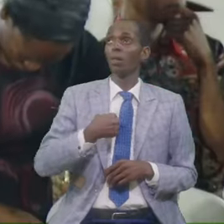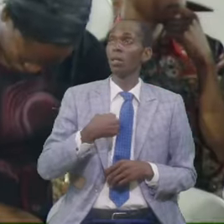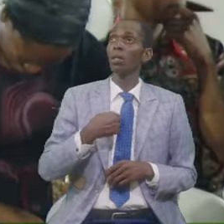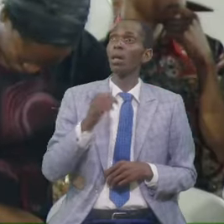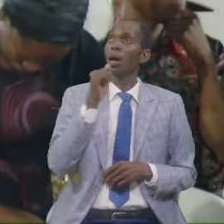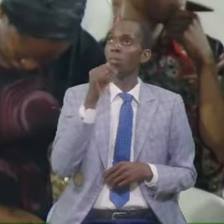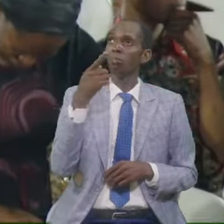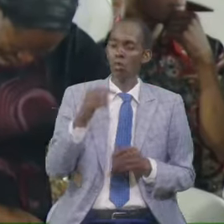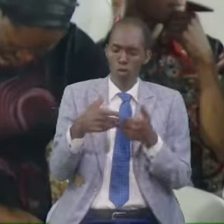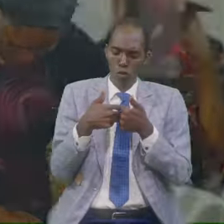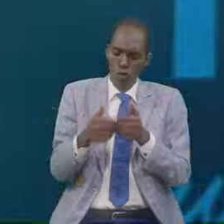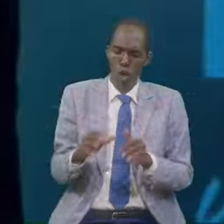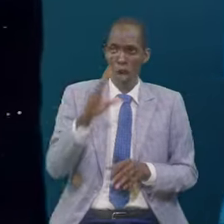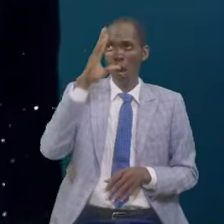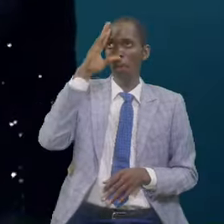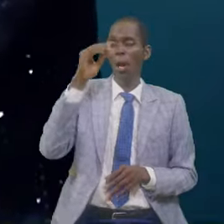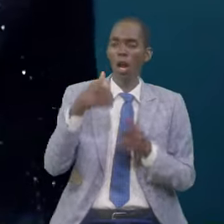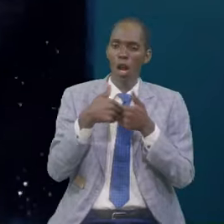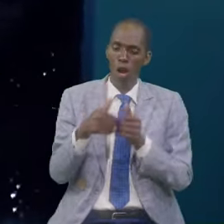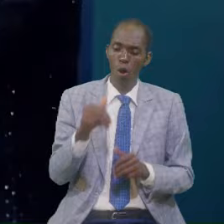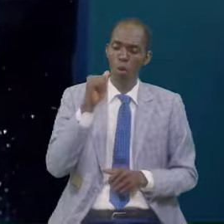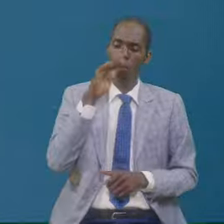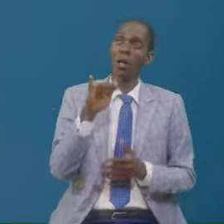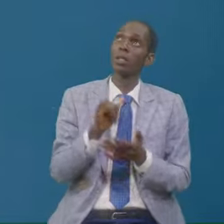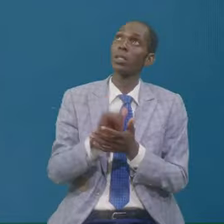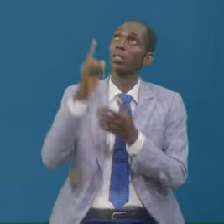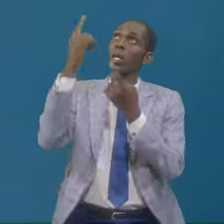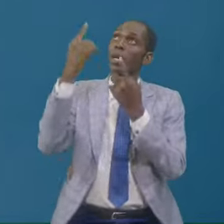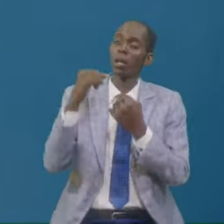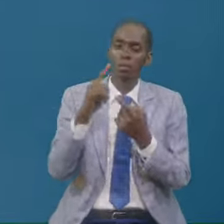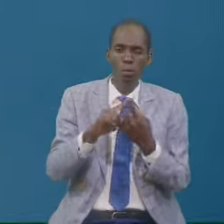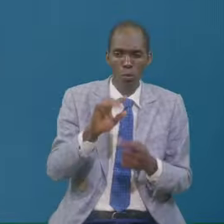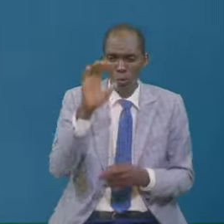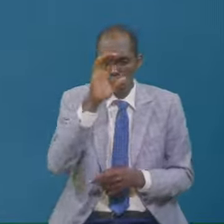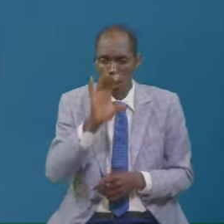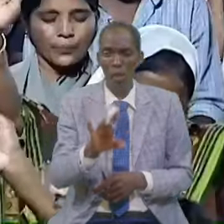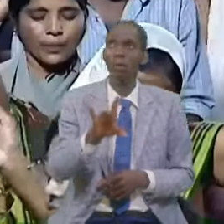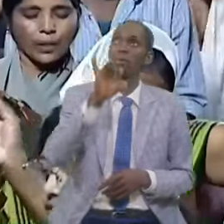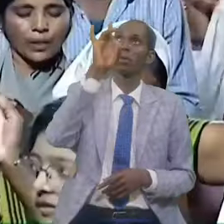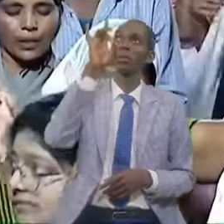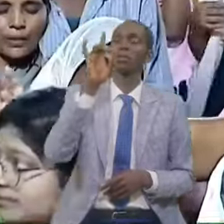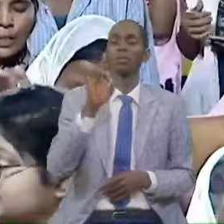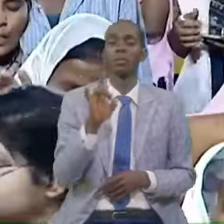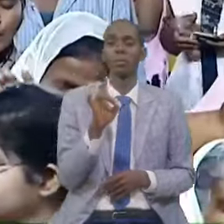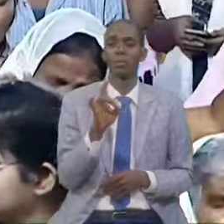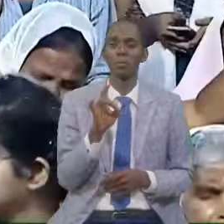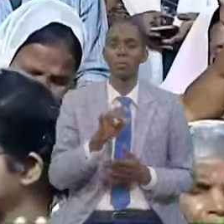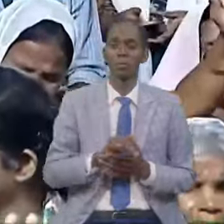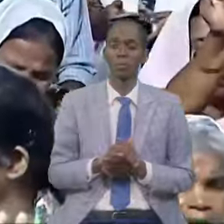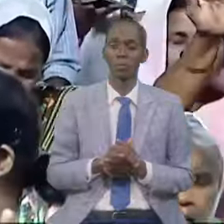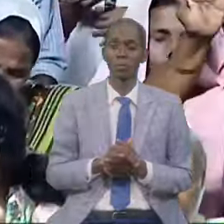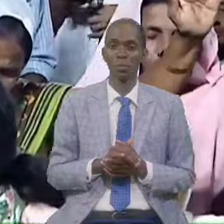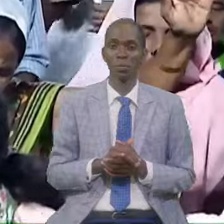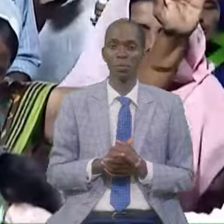lost woman that you have come to find out, fish out. నశించిన పురుషుణ్ణి నేనే, ఆ స్త్రీని నేనే,